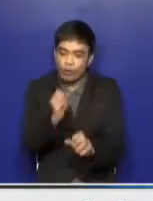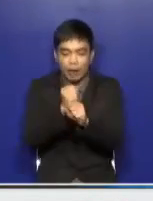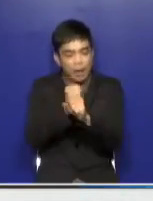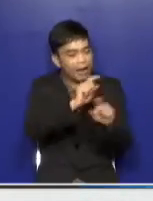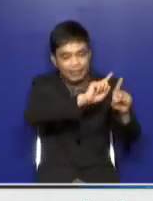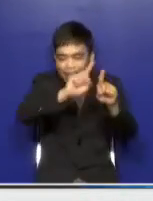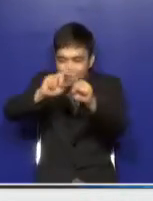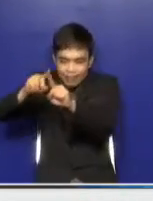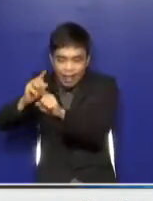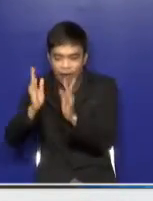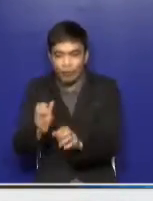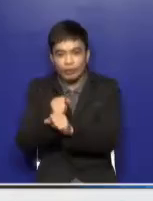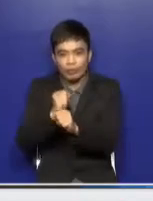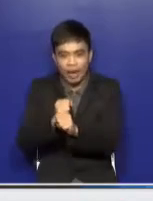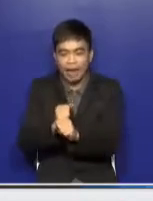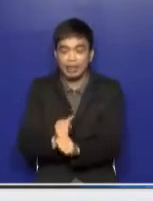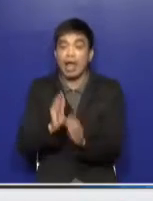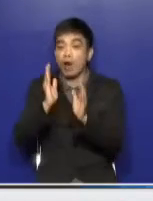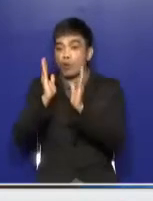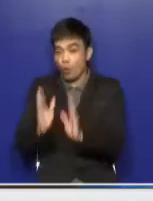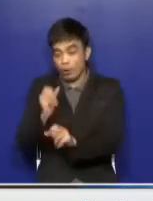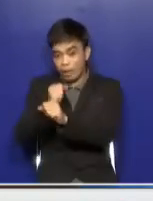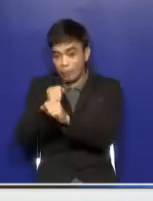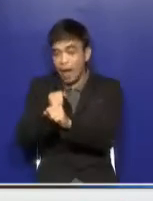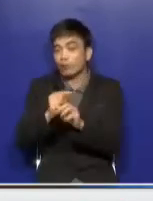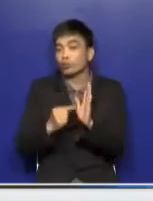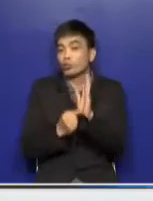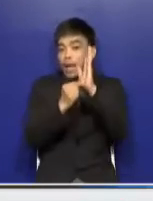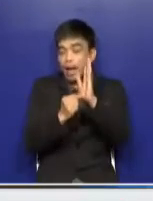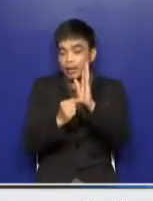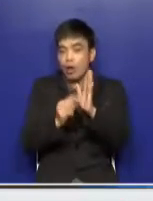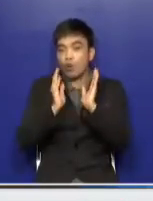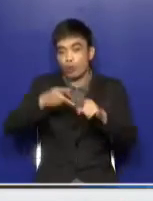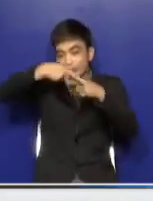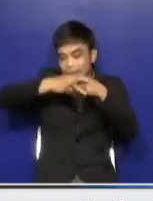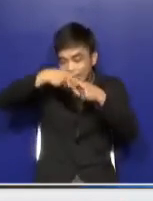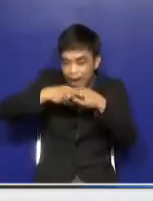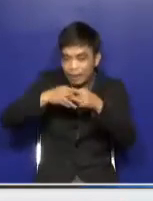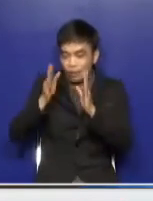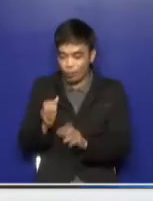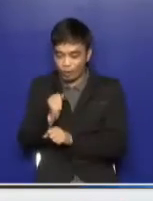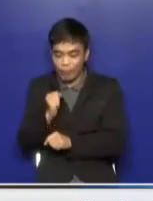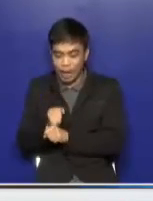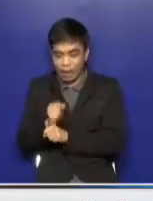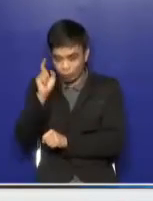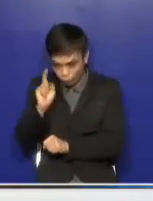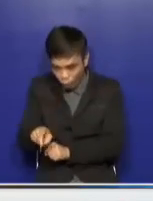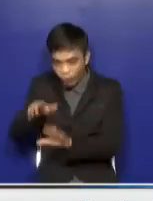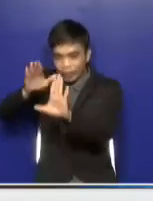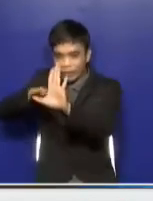านตรวจเงินแผ่นดินเพิ่มบุคลากรเช่นวิศวกรหรือเจ้าหน้าที่เพื่อมาดูแลด้